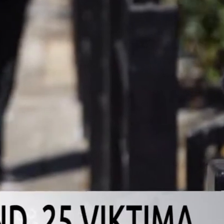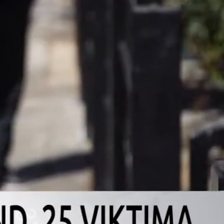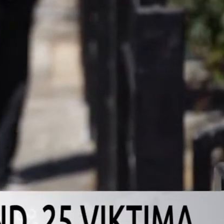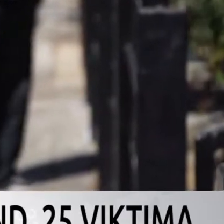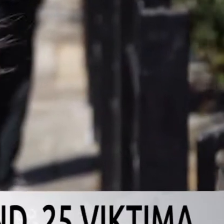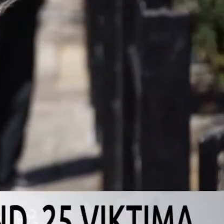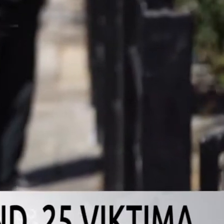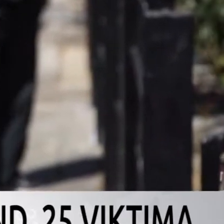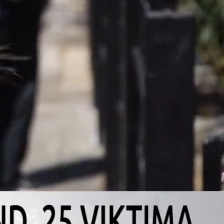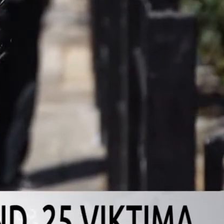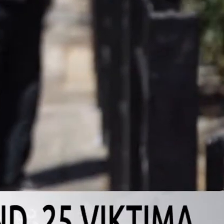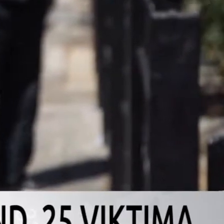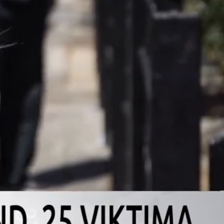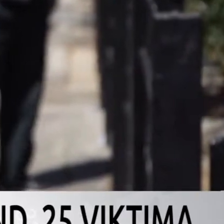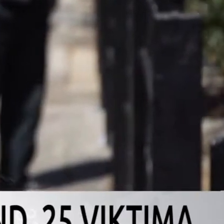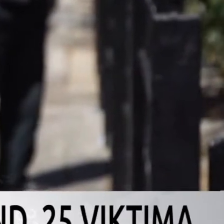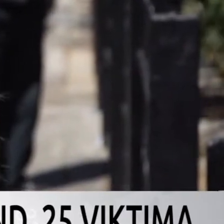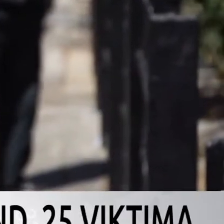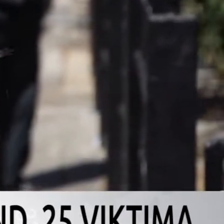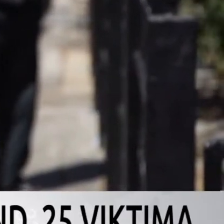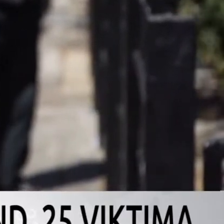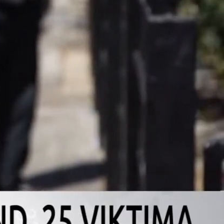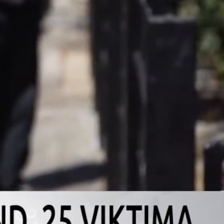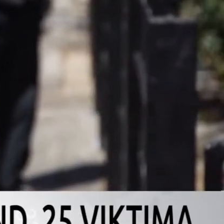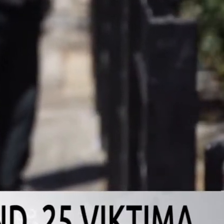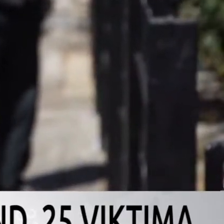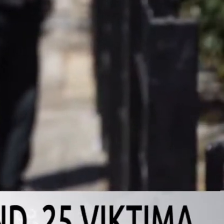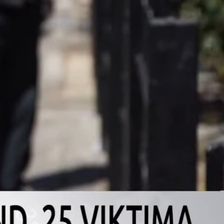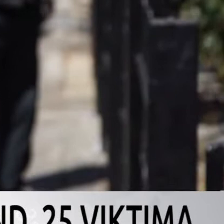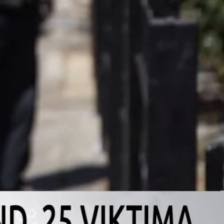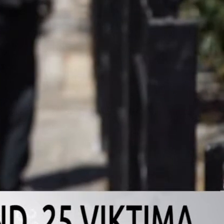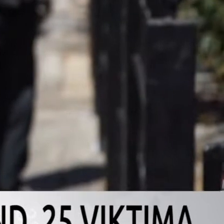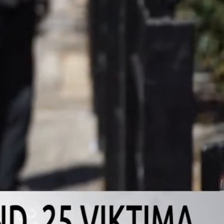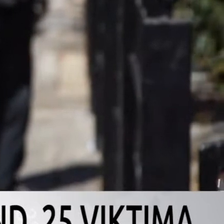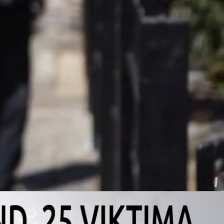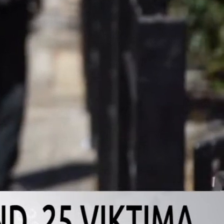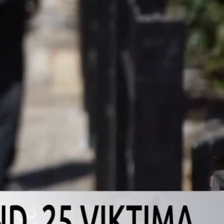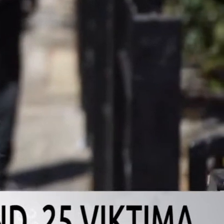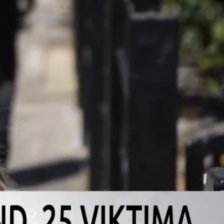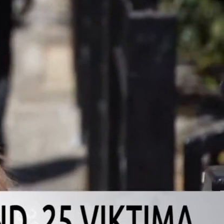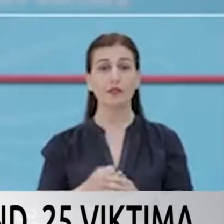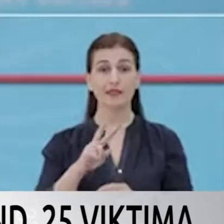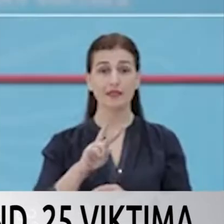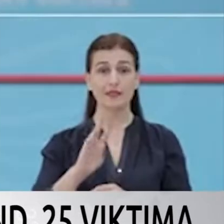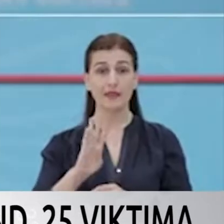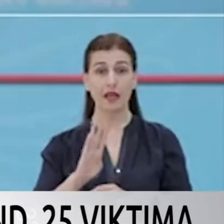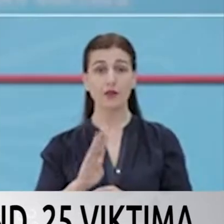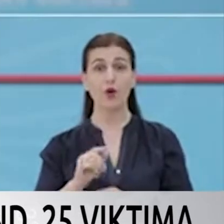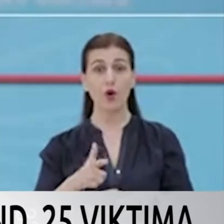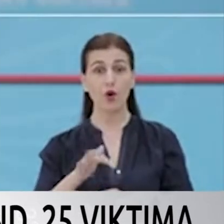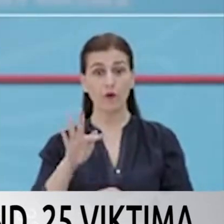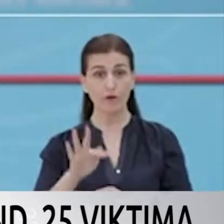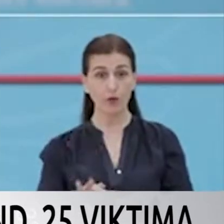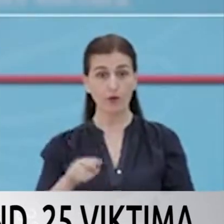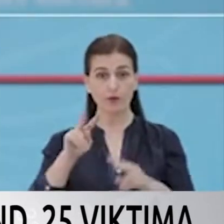me Elbasanin, Tiranën, Korçën dhe Krujën. Mira Rakaçolli, zëvendës ministre e shëndetësisë, jep më tepër detaje. Gjatë këtyre 24